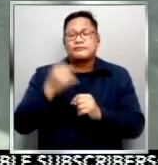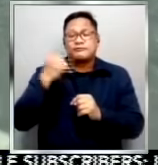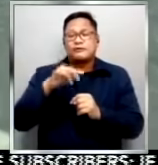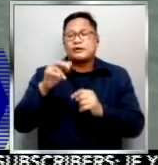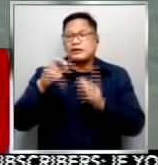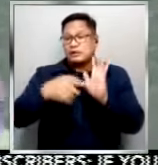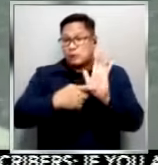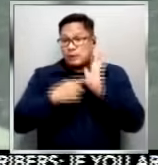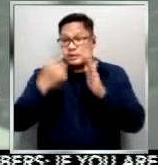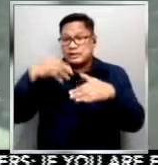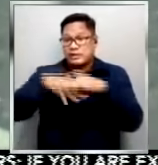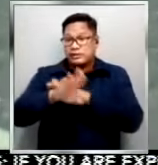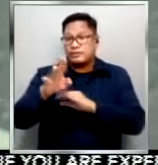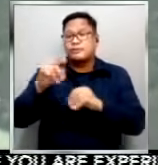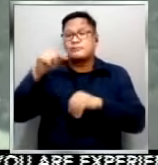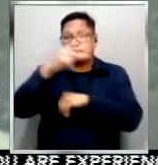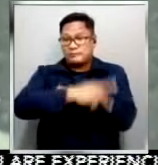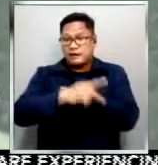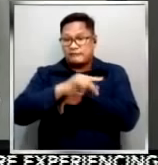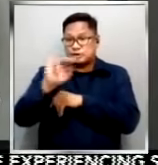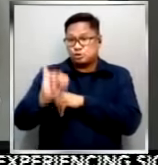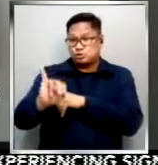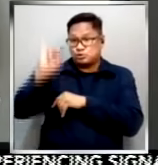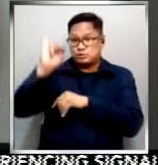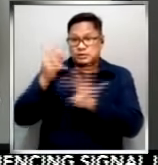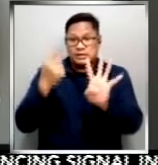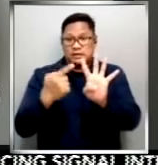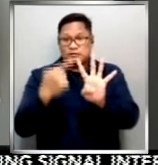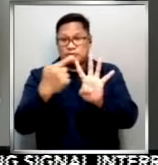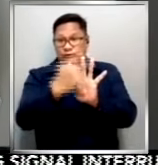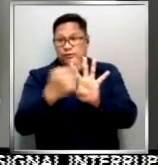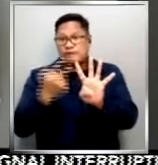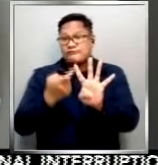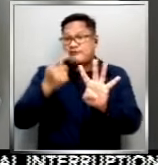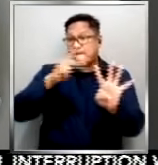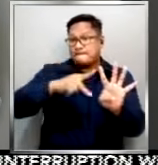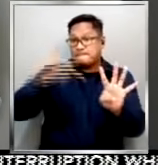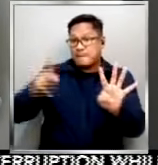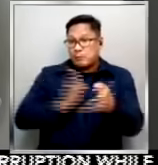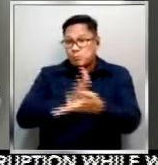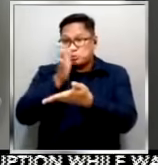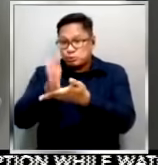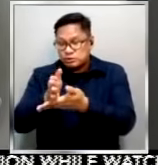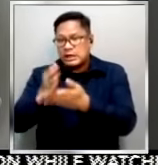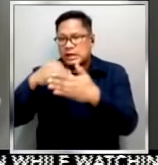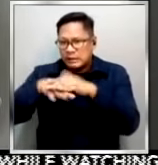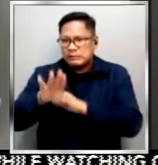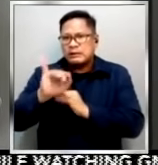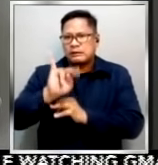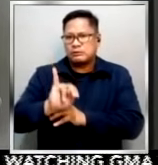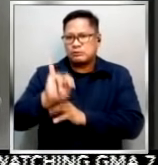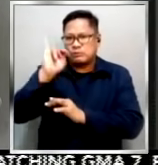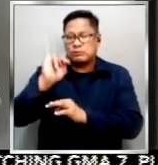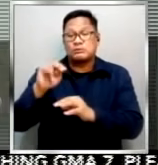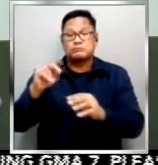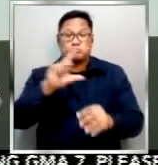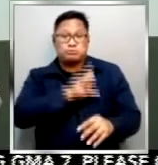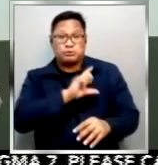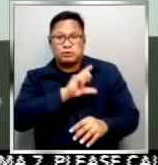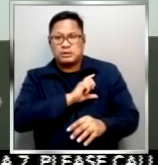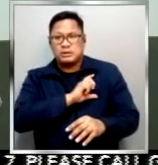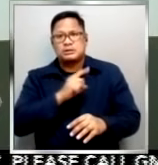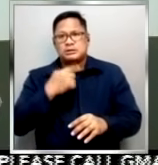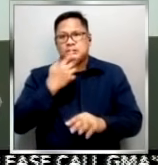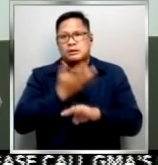sa probinsya. Galing daw ang 4 sa Pampanga at papunta sa bayan ng Pasukin. Ayon sa pulisya, scanned lang. At